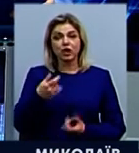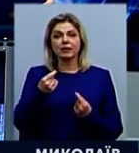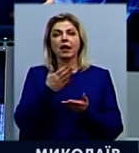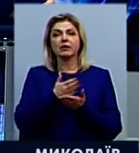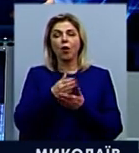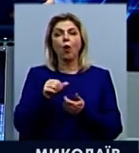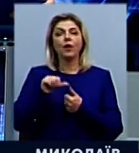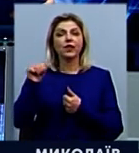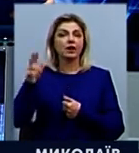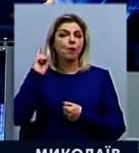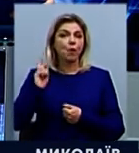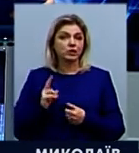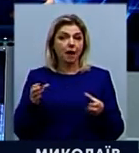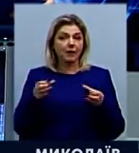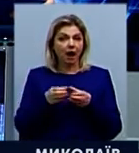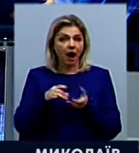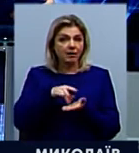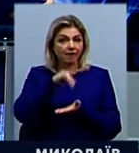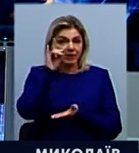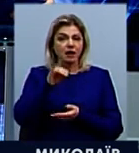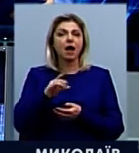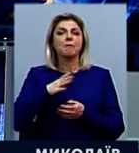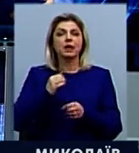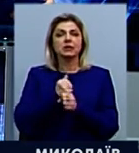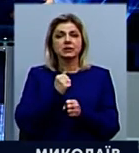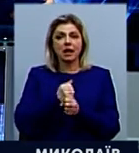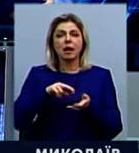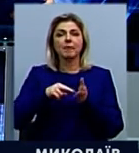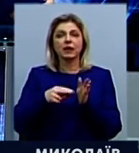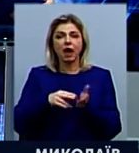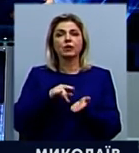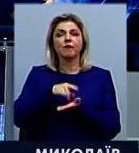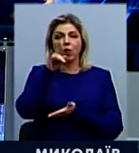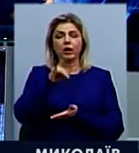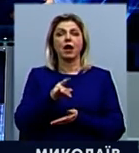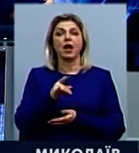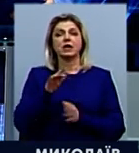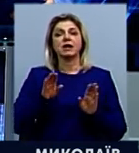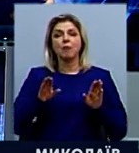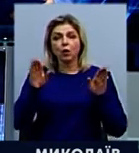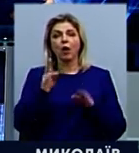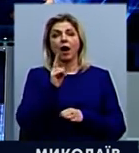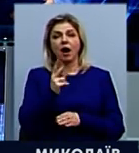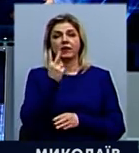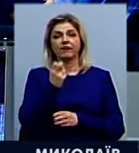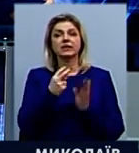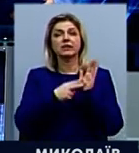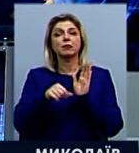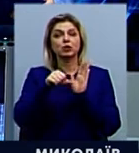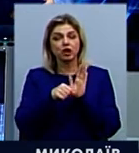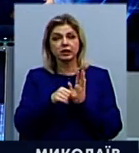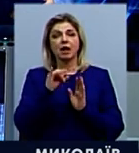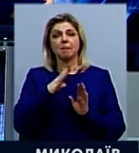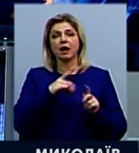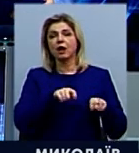окрема морська авіаційна бригада, відбулися планові польоти легкого багатоцільового вертольота К-226. Гвинтокрил передали